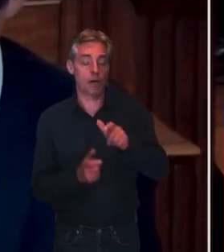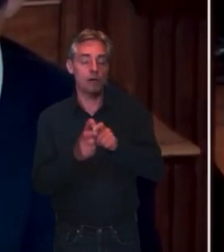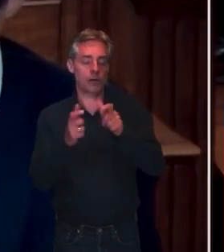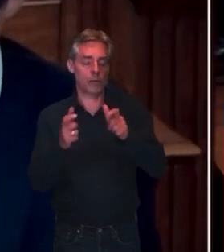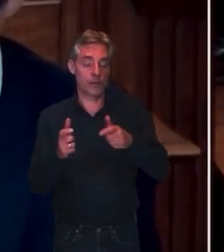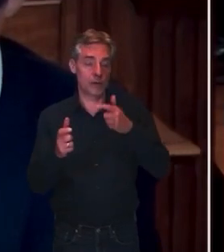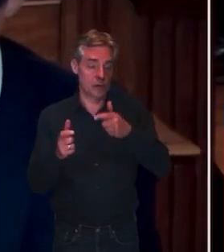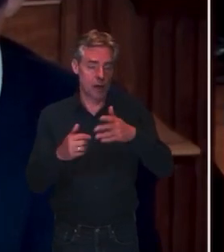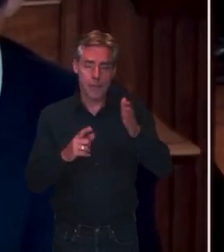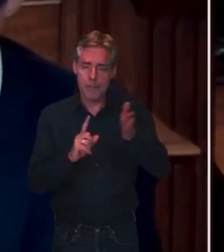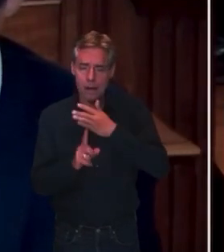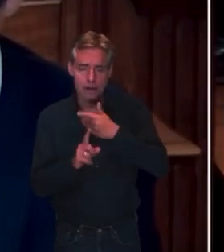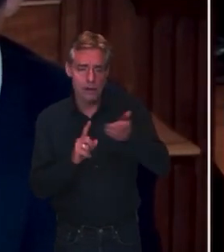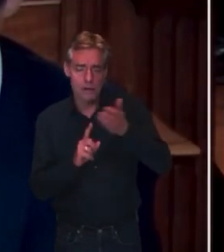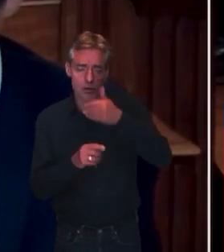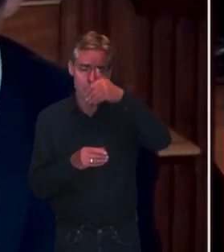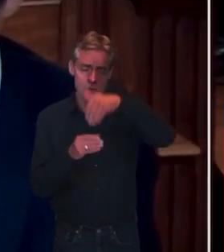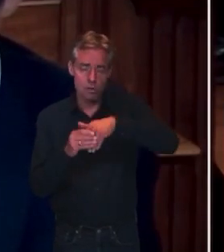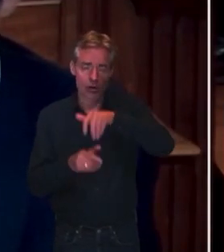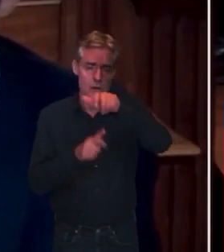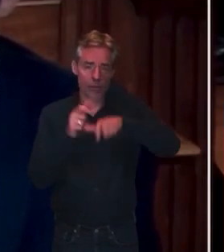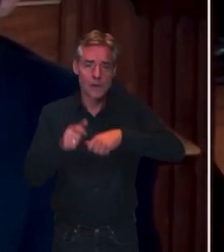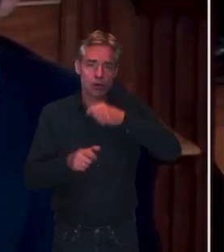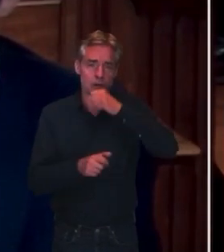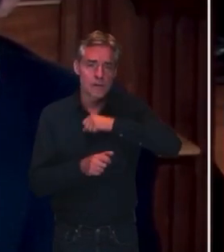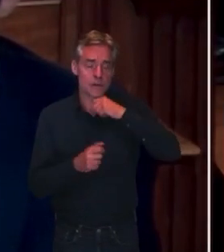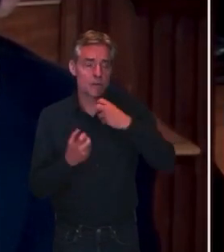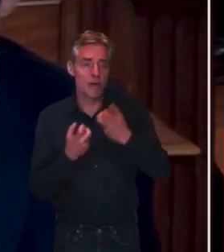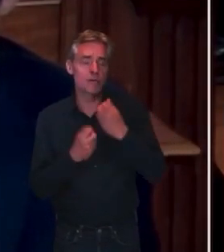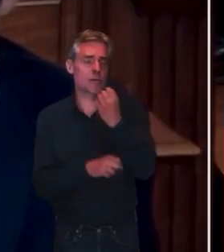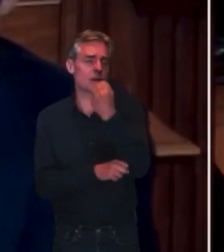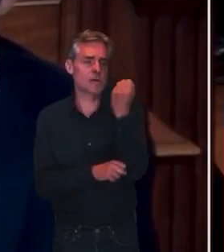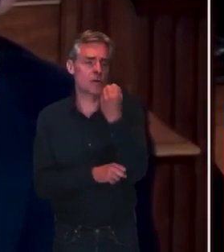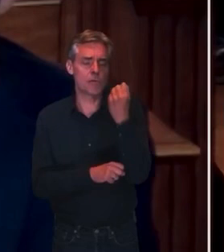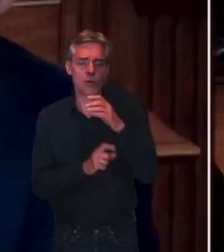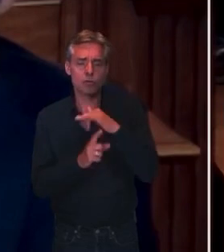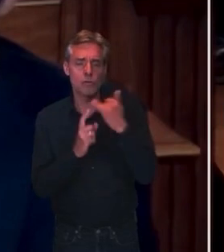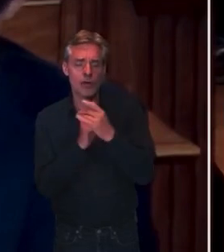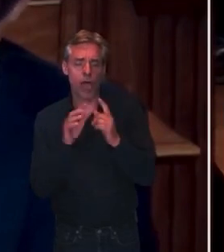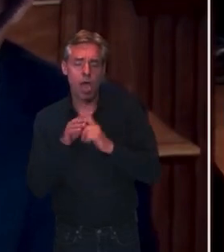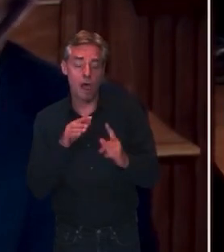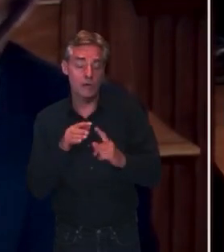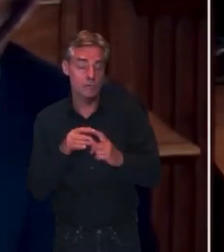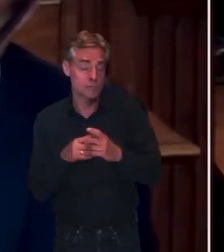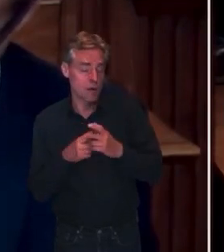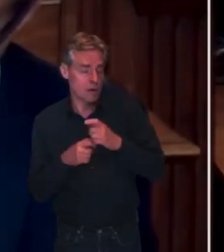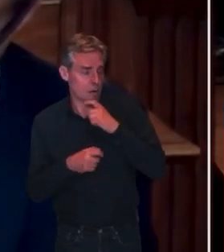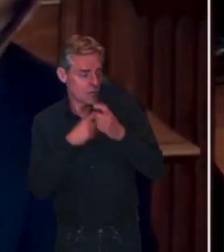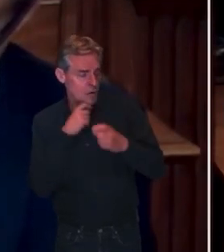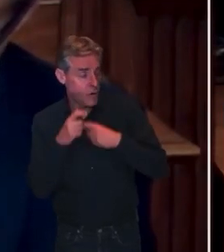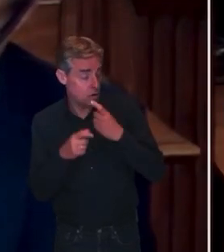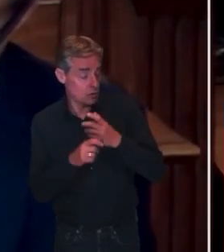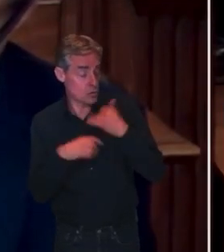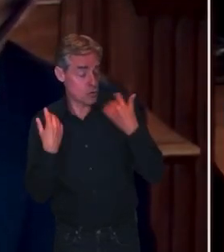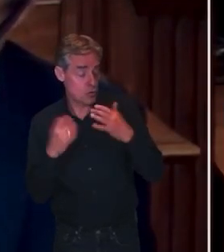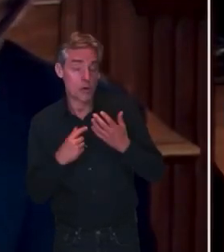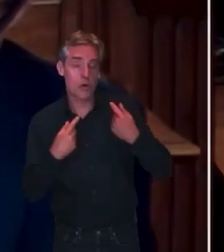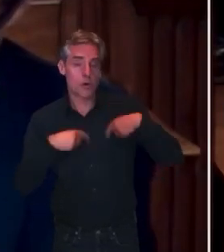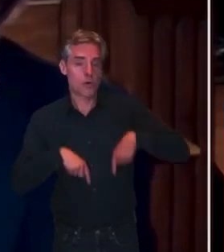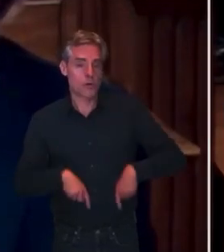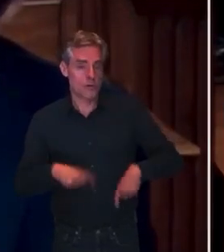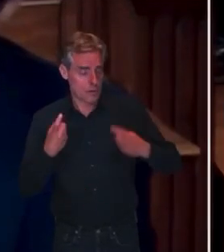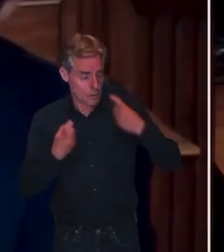les maltraitances faites aux seniors, à commencer par l'isolement social, était un fléau de notre société. Le gouvernement est en train